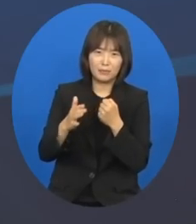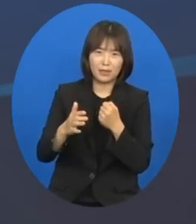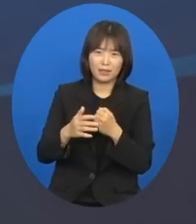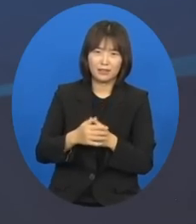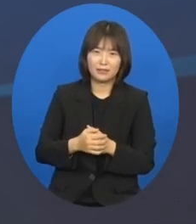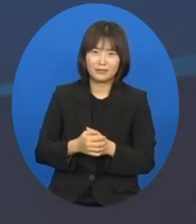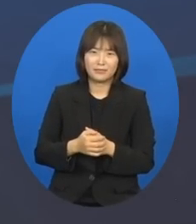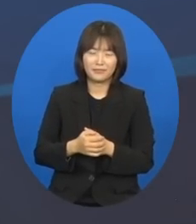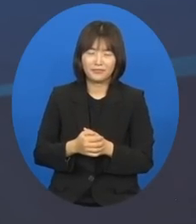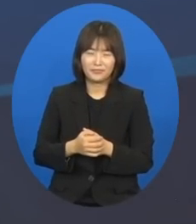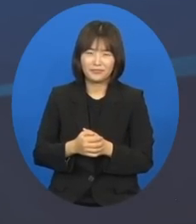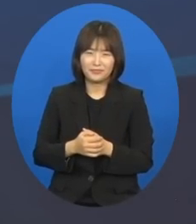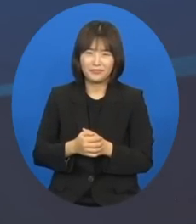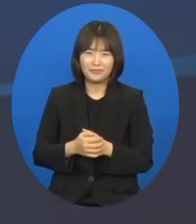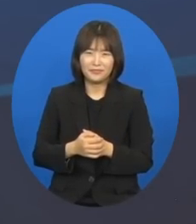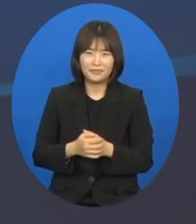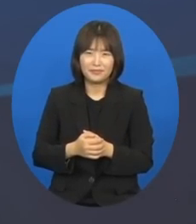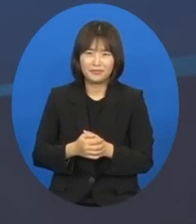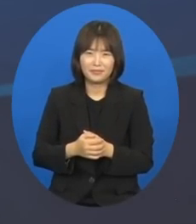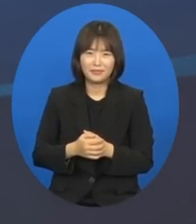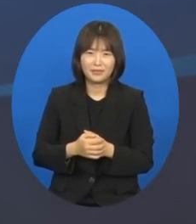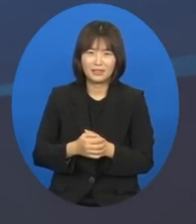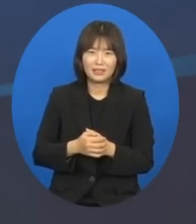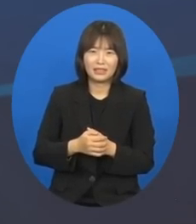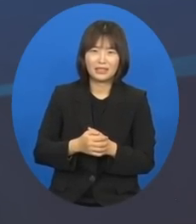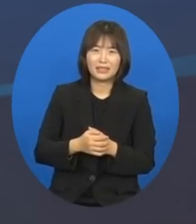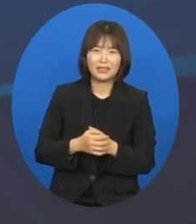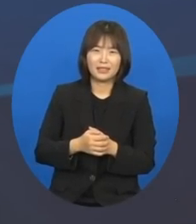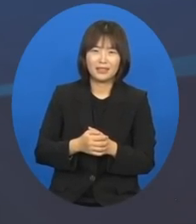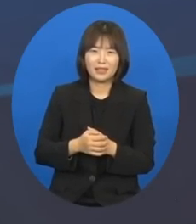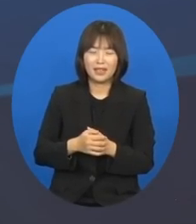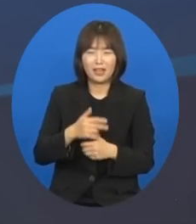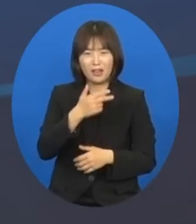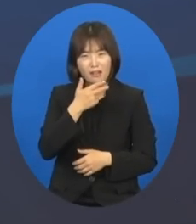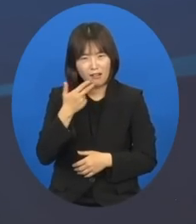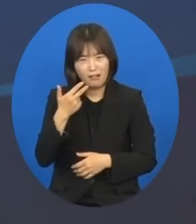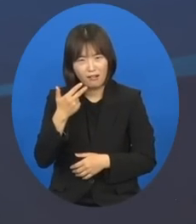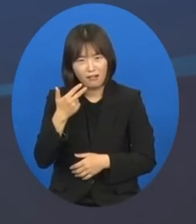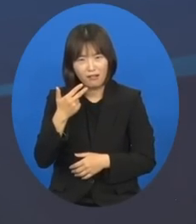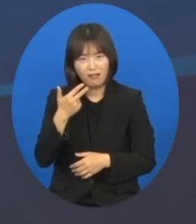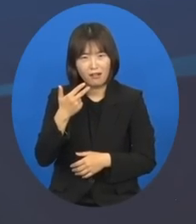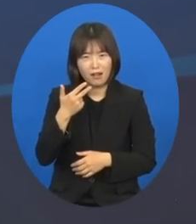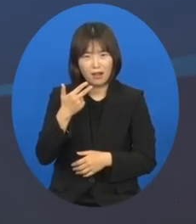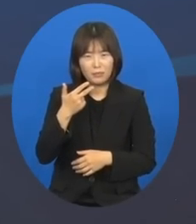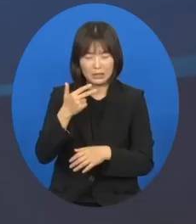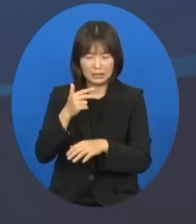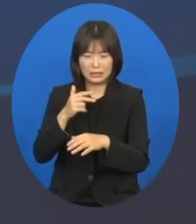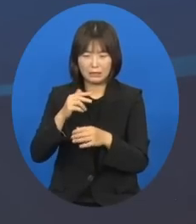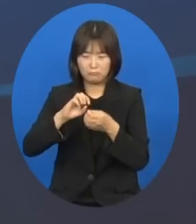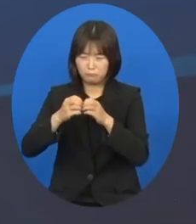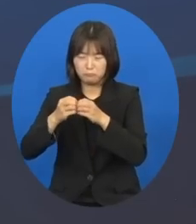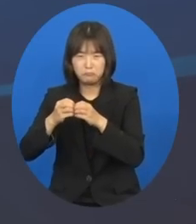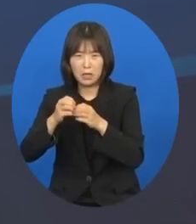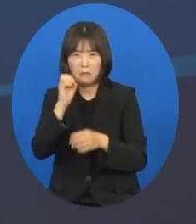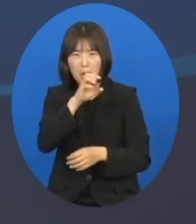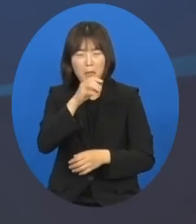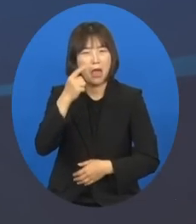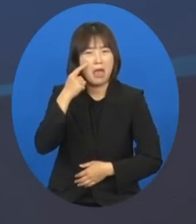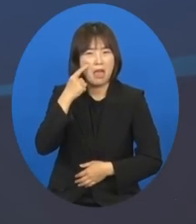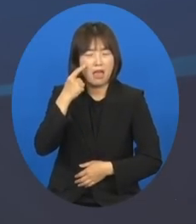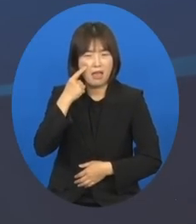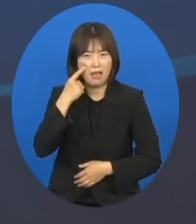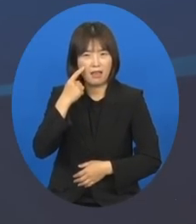england라고 그렇게 이야기하라고 그러면 그냥 보내준다 그것도 안 되면 잡히면